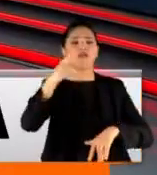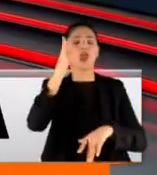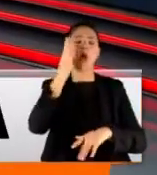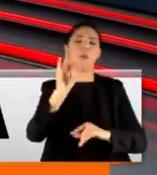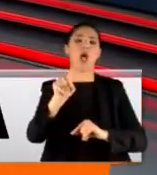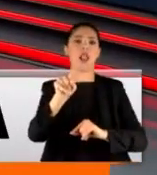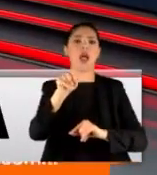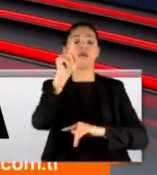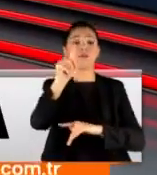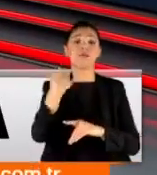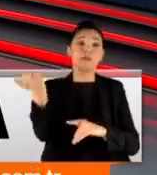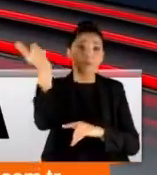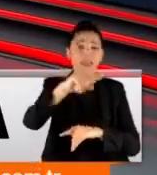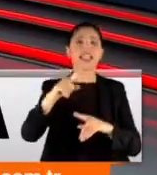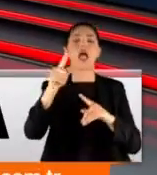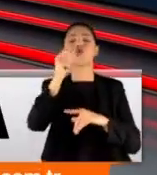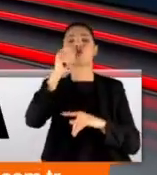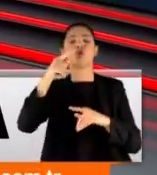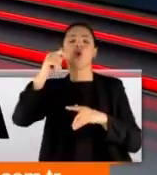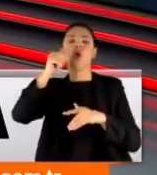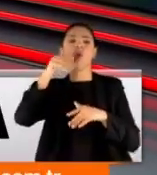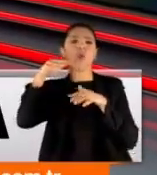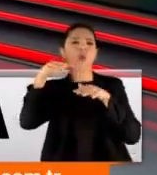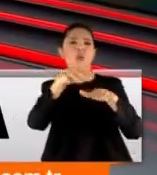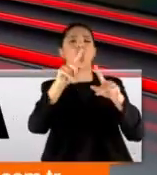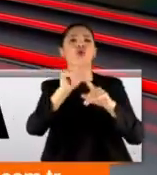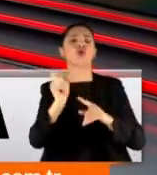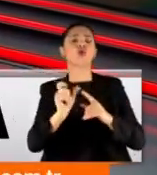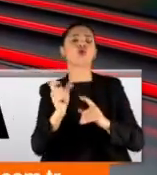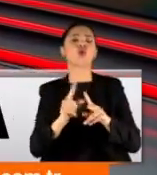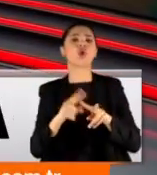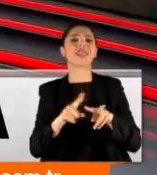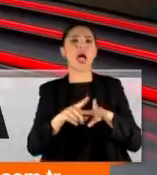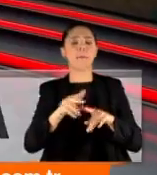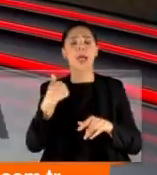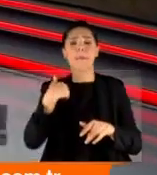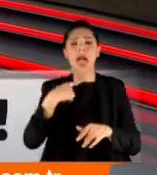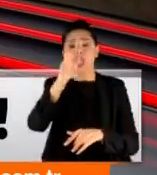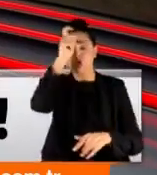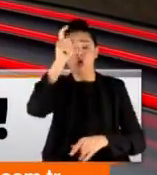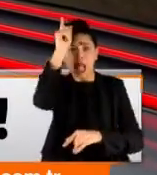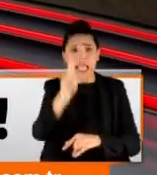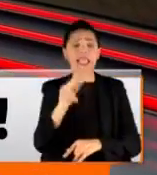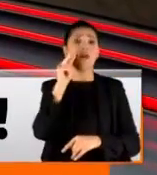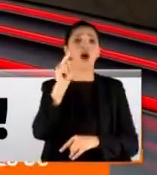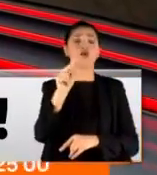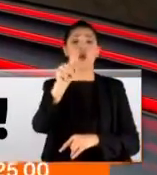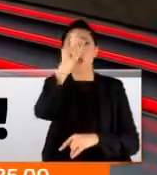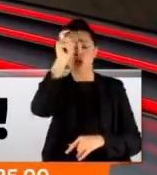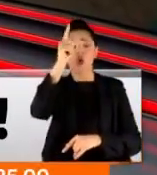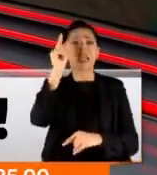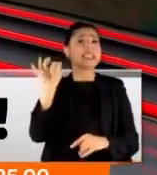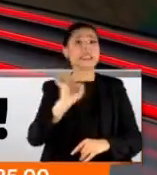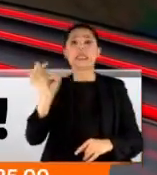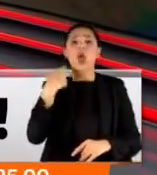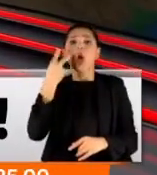bunlar. Bir de tsunami. Evet, ilk defa belki rastlıyoruz. Ben meslek hayatım boyunca Türkiye'de hiç görmedim. Okyanus kıyısında olmayan